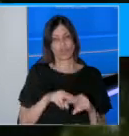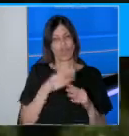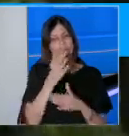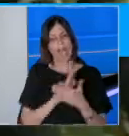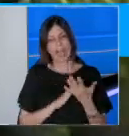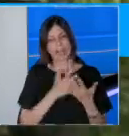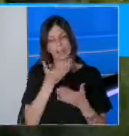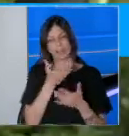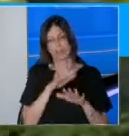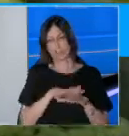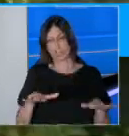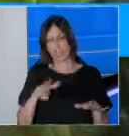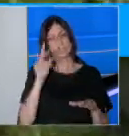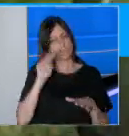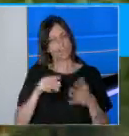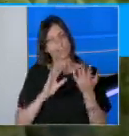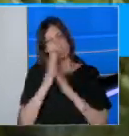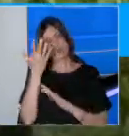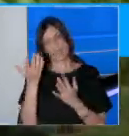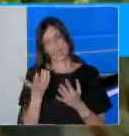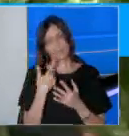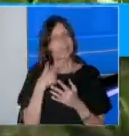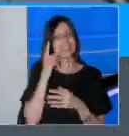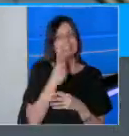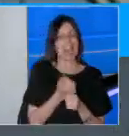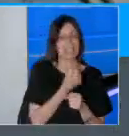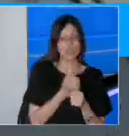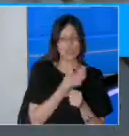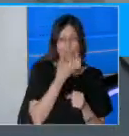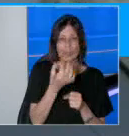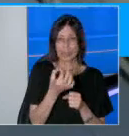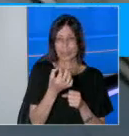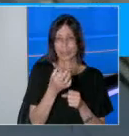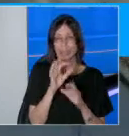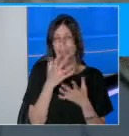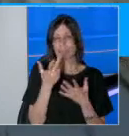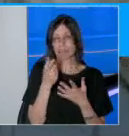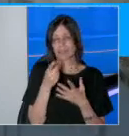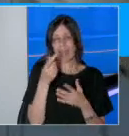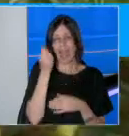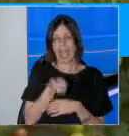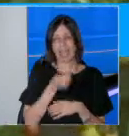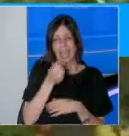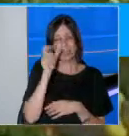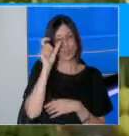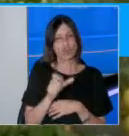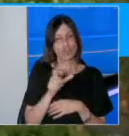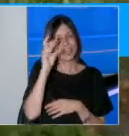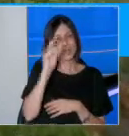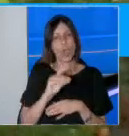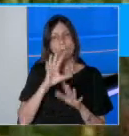מהחלקות, ויש את השריפות. כן, מה צריך לעשות? מה אתה כחקלאי, כתושב הדרום,